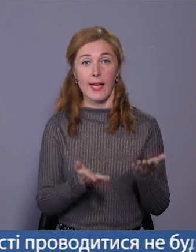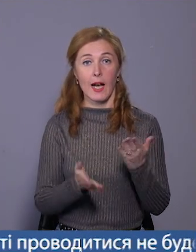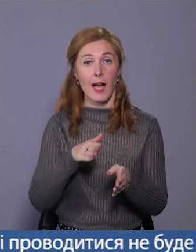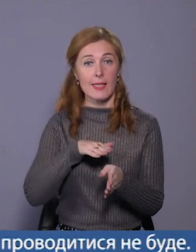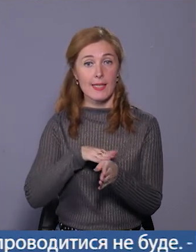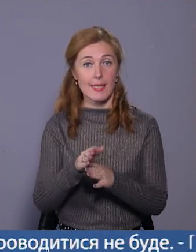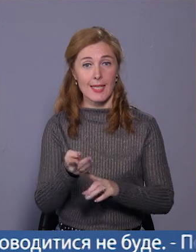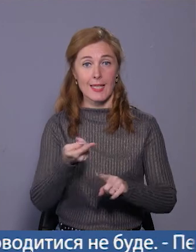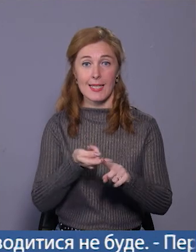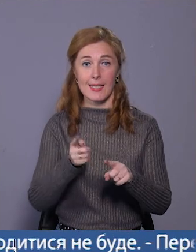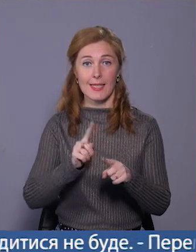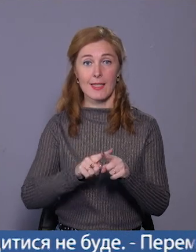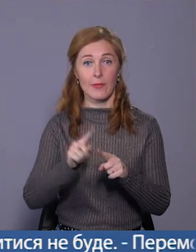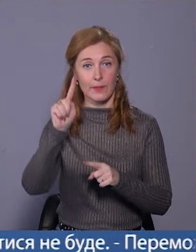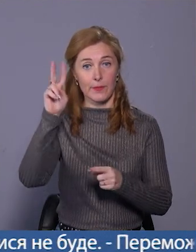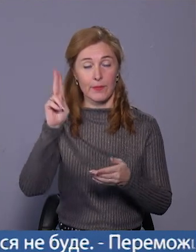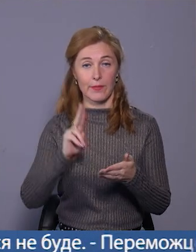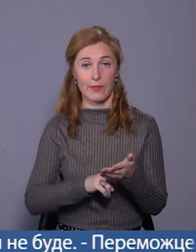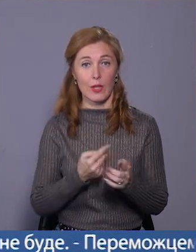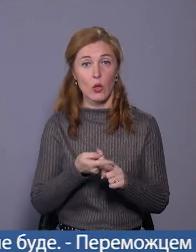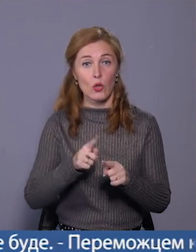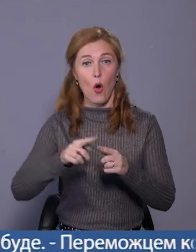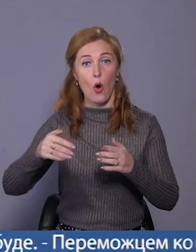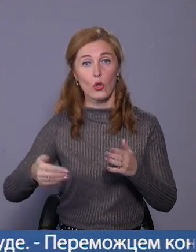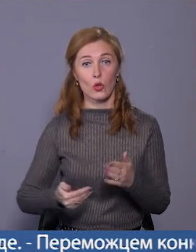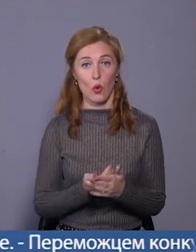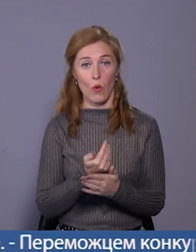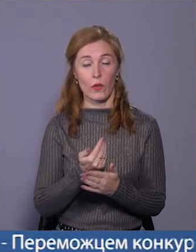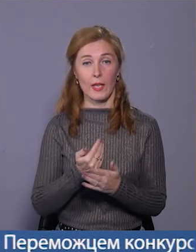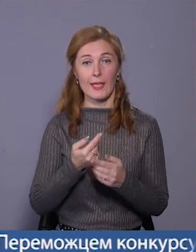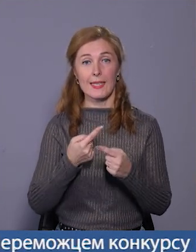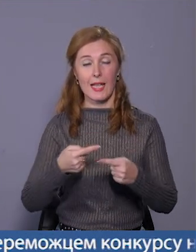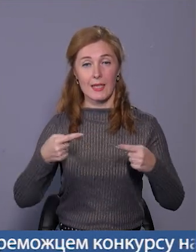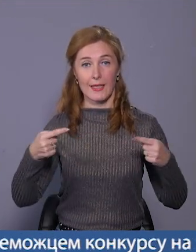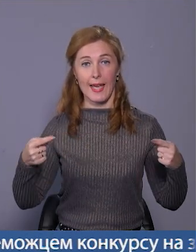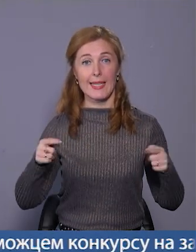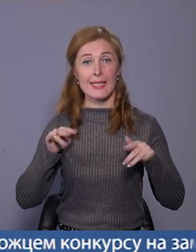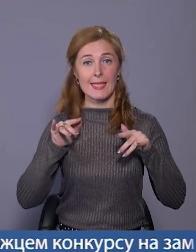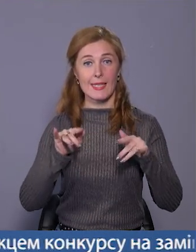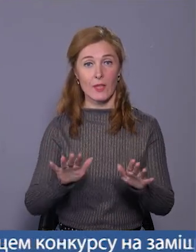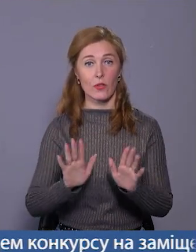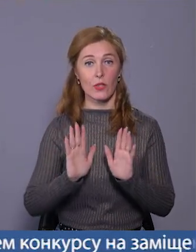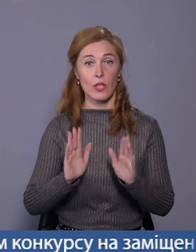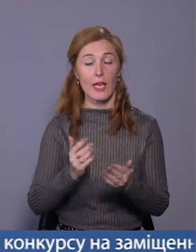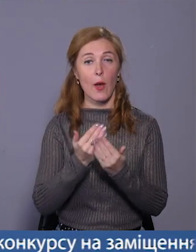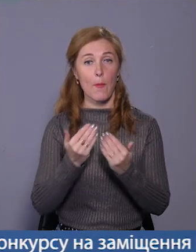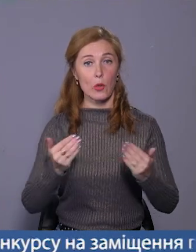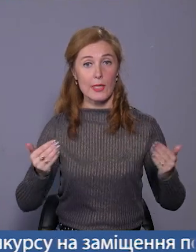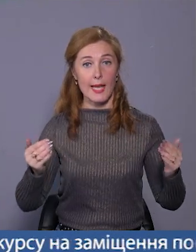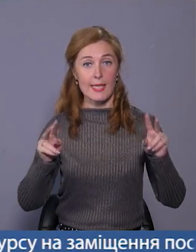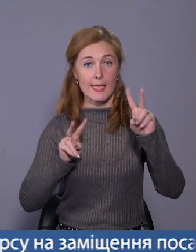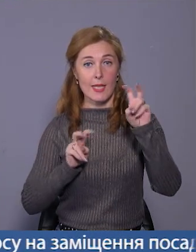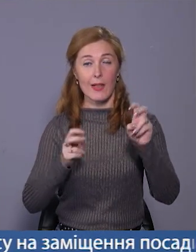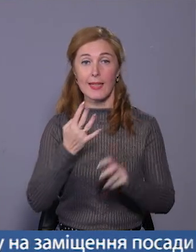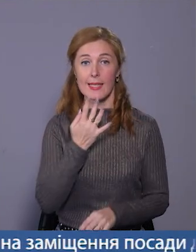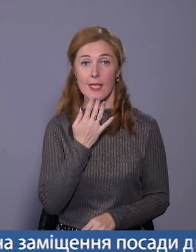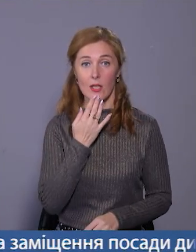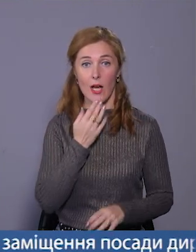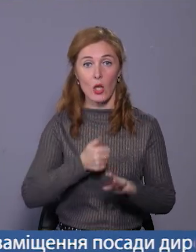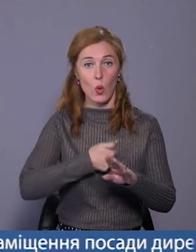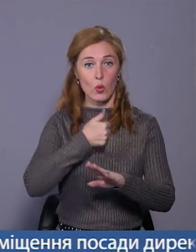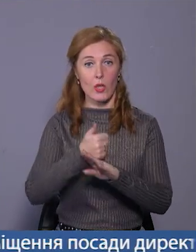здійснила цілісний ребрендинг. До цього оновлення айдентики та стратегії діяльності здійснювали лише музеї зі статусом національних у столиці